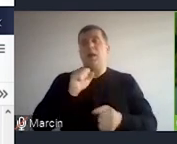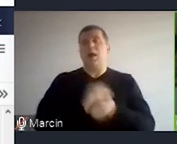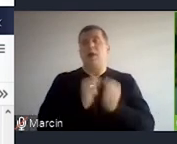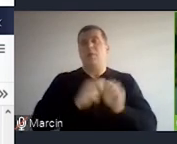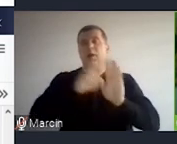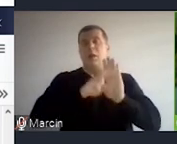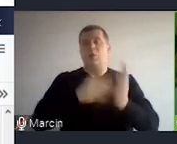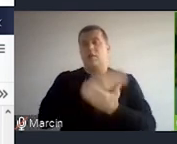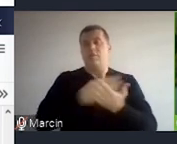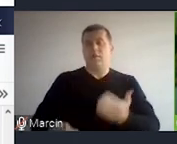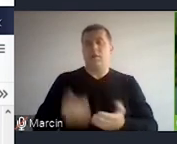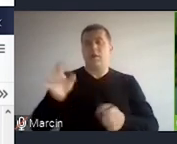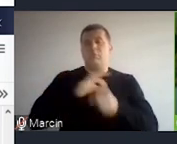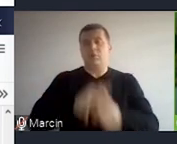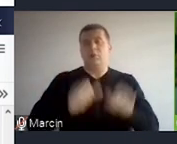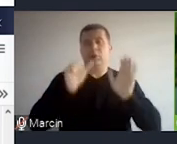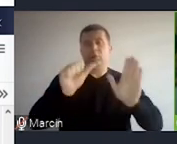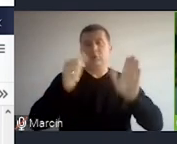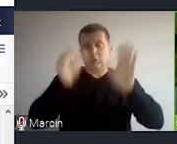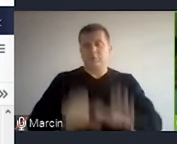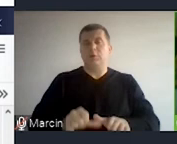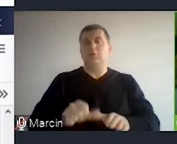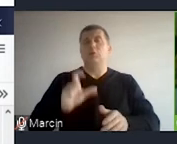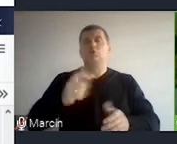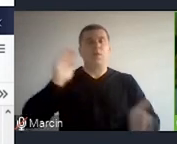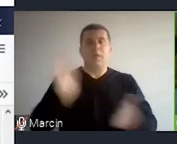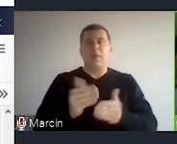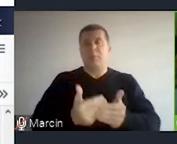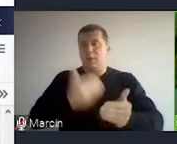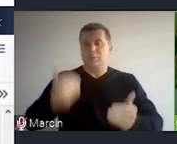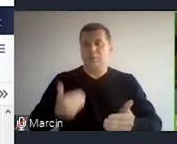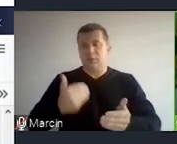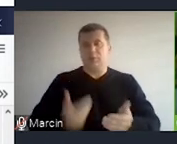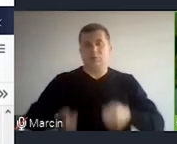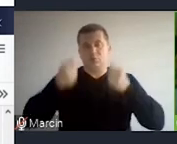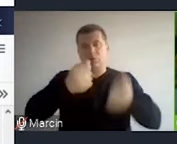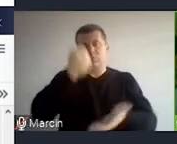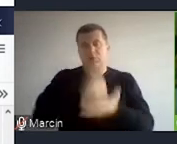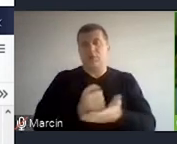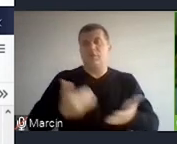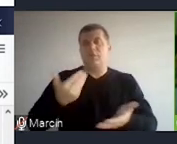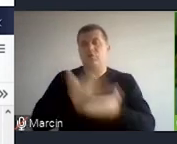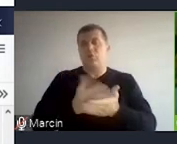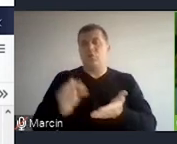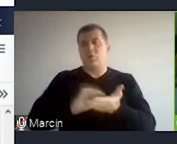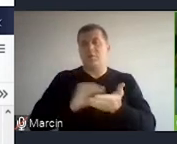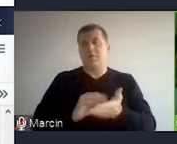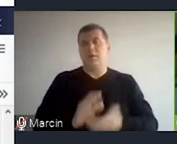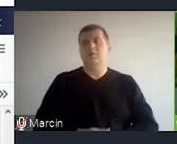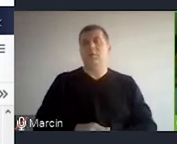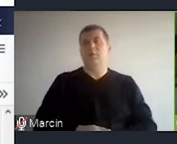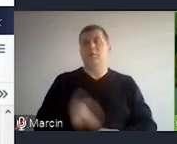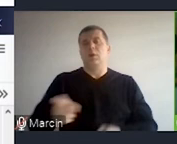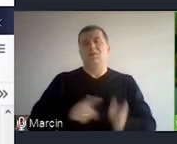wynagradzania. Poza tym wprowadzone 6 miesięcy co najmniej przed złożeniem wniosku o dofinansowanie i potencjalnie